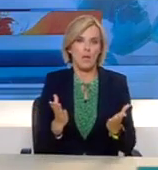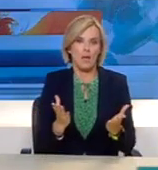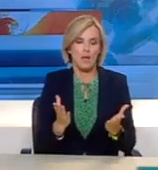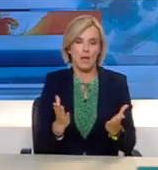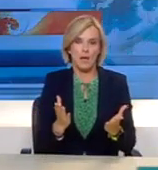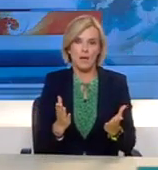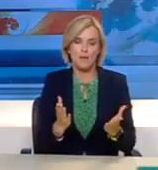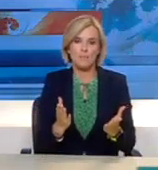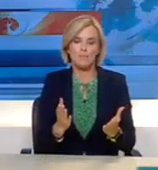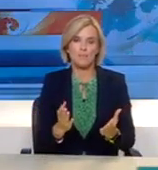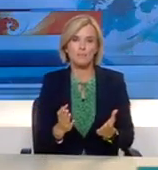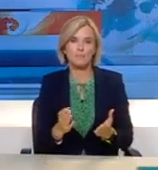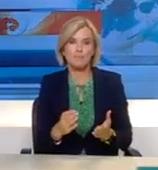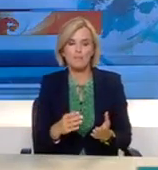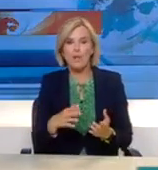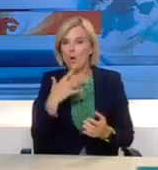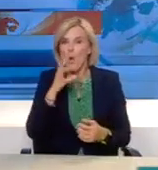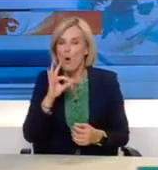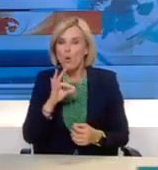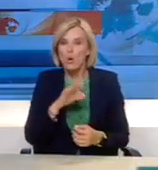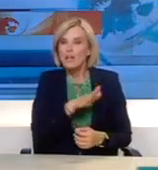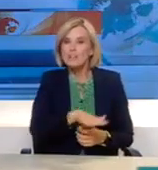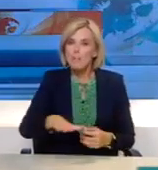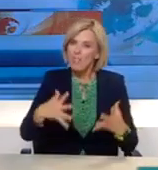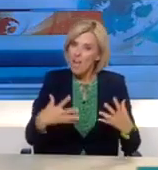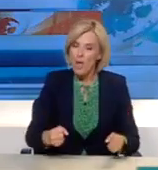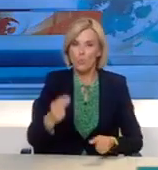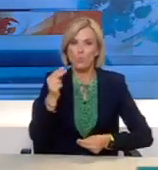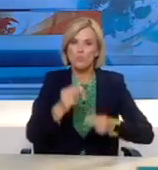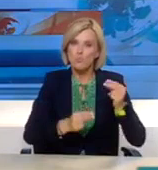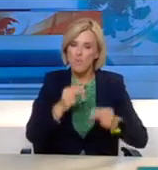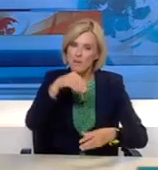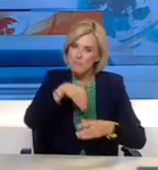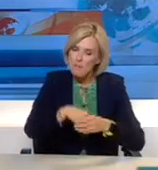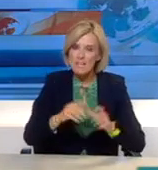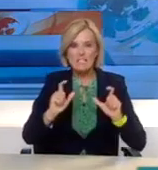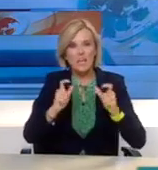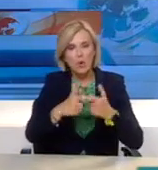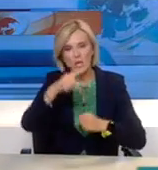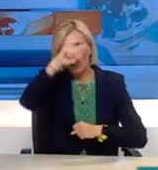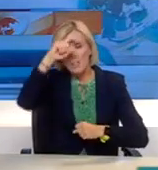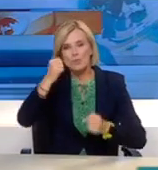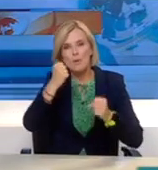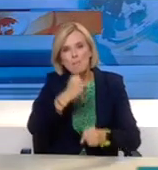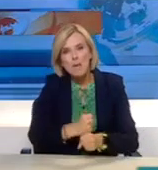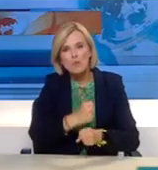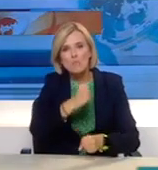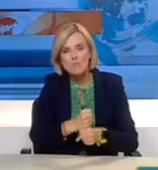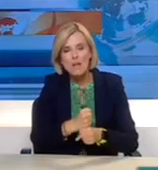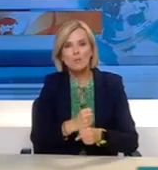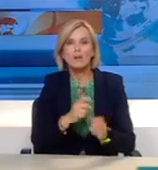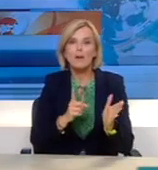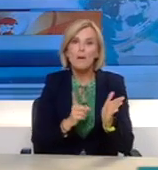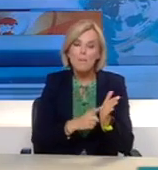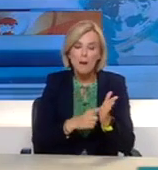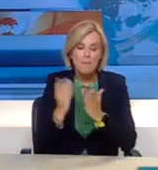άρουμε και κάποιες δυσκολίες που προκύπτουν στα παιδιά και στην οικογένεια όταν τα παιδιά δεν ακολουθούν το